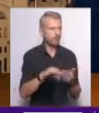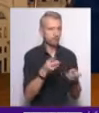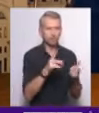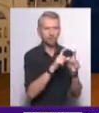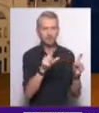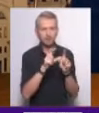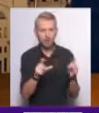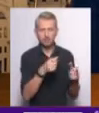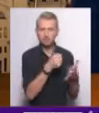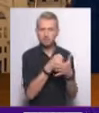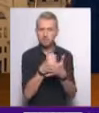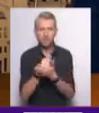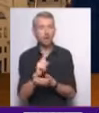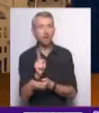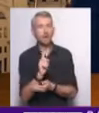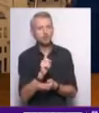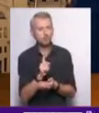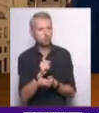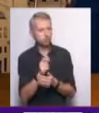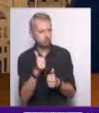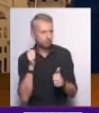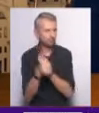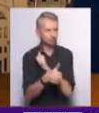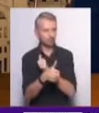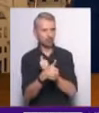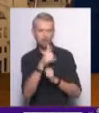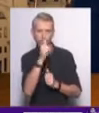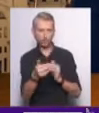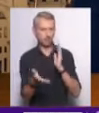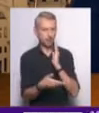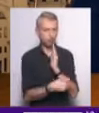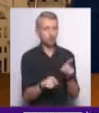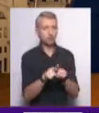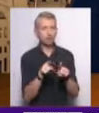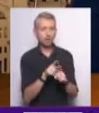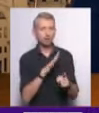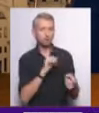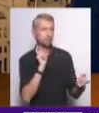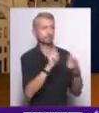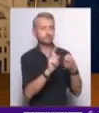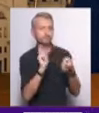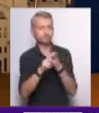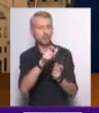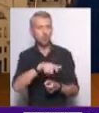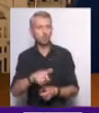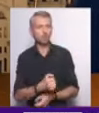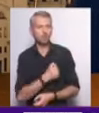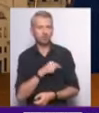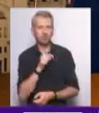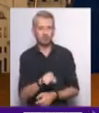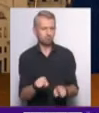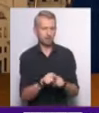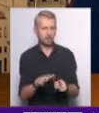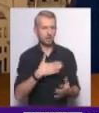інстанції, щоб на випередження не допустити цієї вирубки. Так само сконтактувався з людьми. На жаль, там не настільки